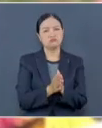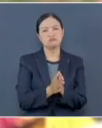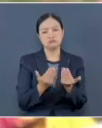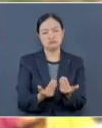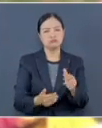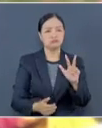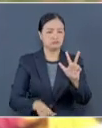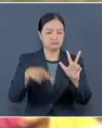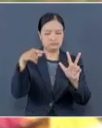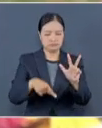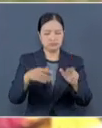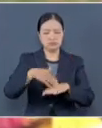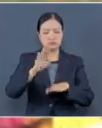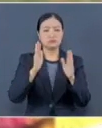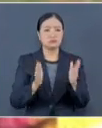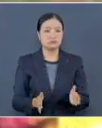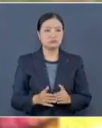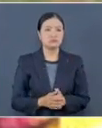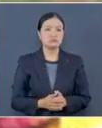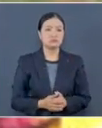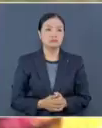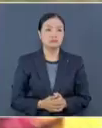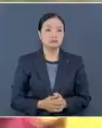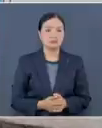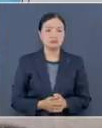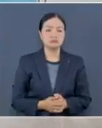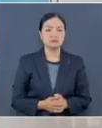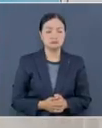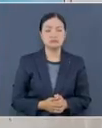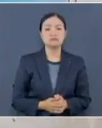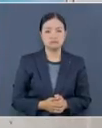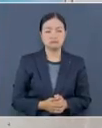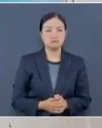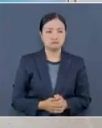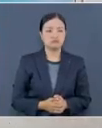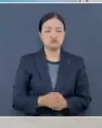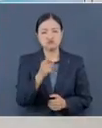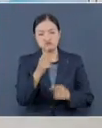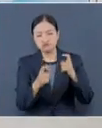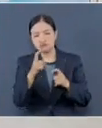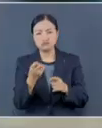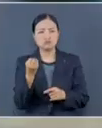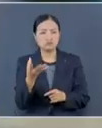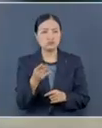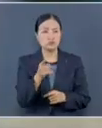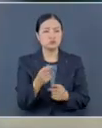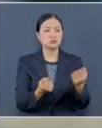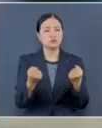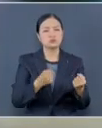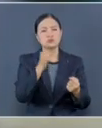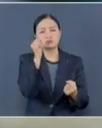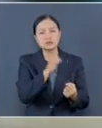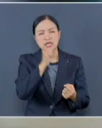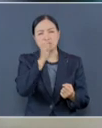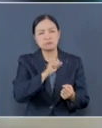3,000กว่าเข้าไปแล้วนะฮะค่ะอ้าขณะเดียวกันครับคุณผู้ชมยอดผู้เสียชีวิตที่มีจำนวนมากนี่รถไอติมเขาใช้ทำอะไรรู้